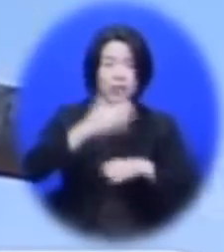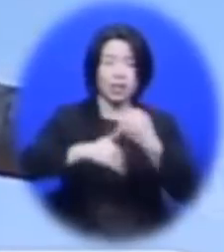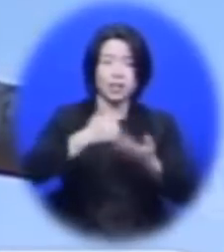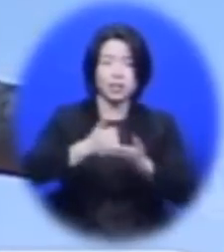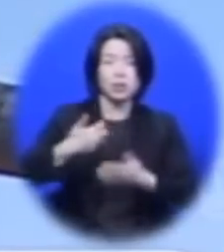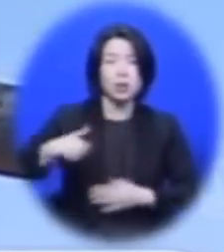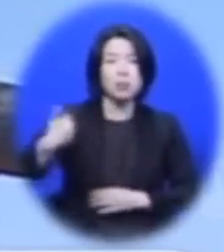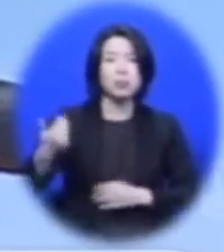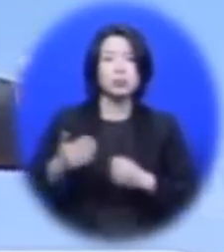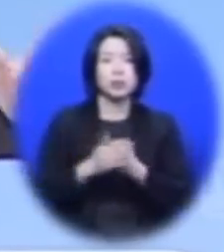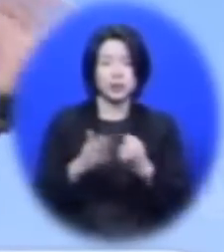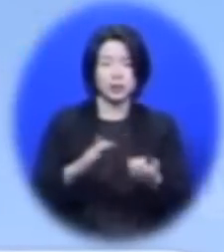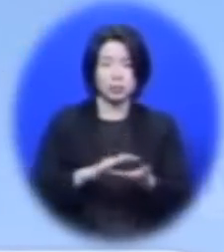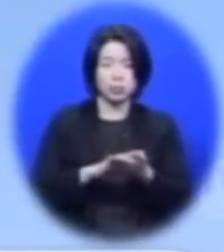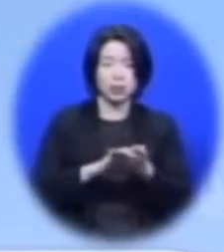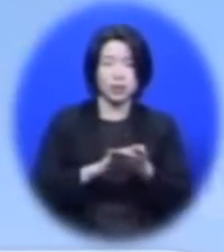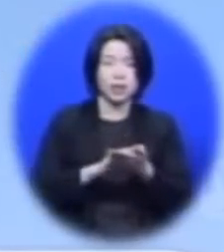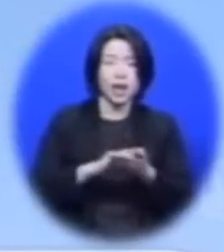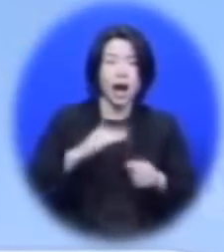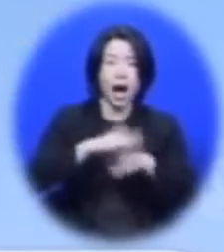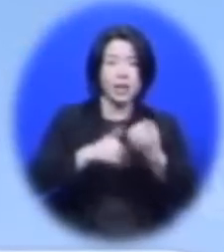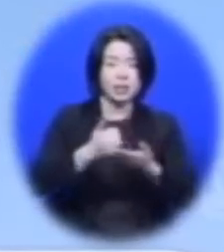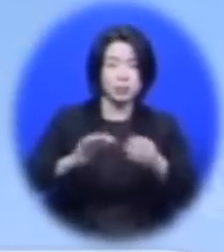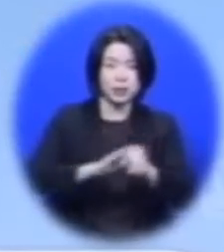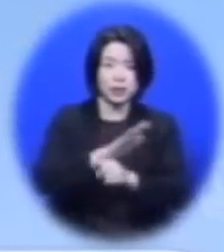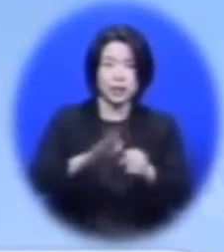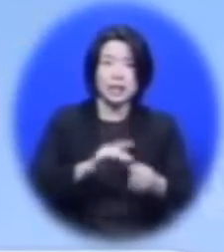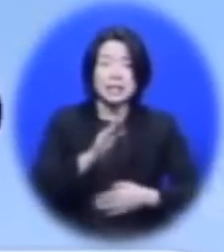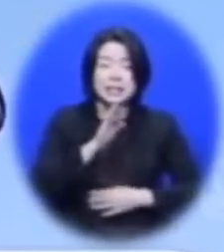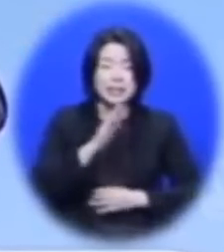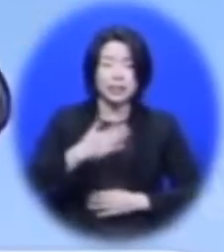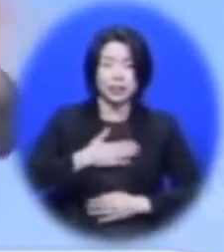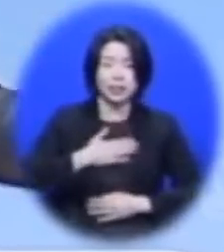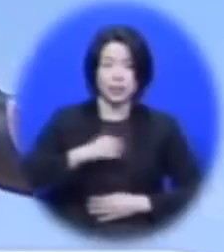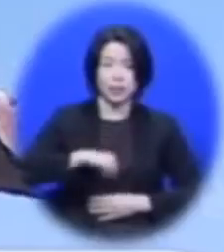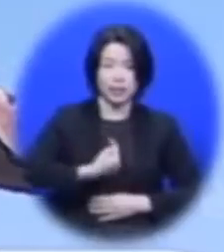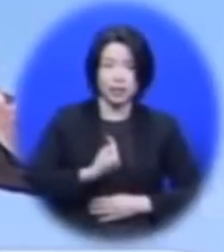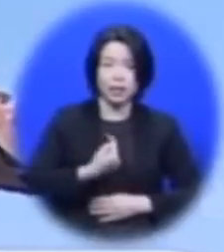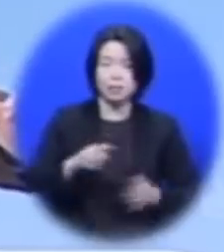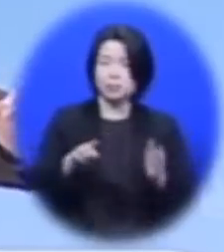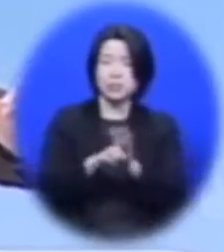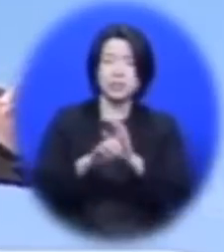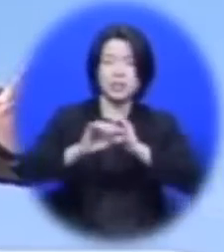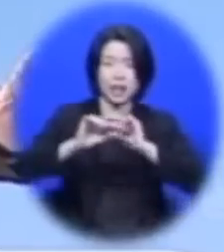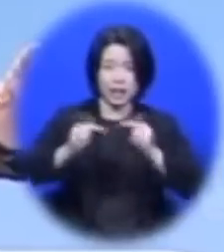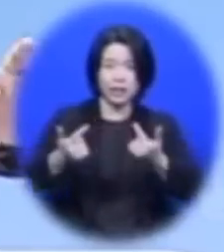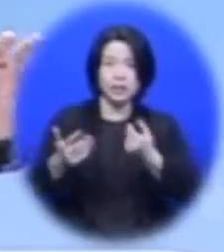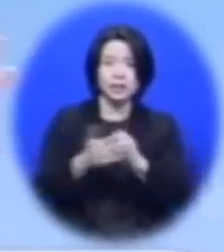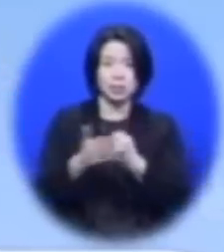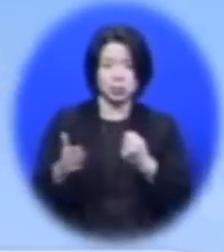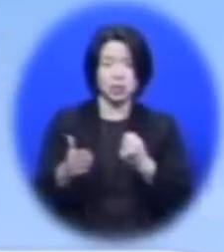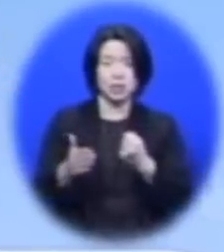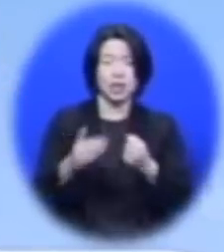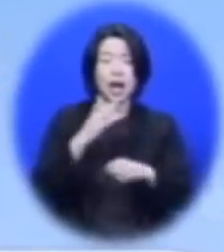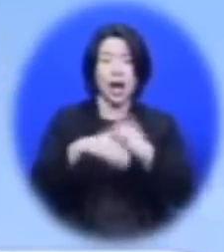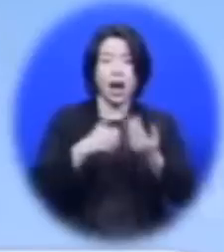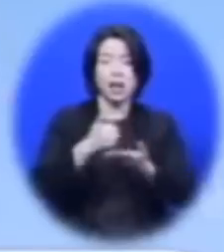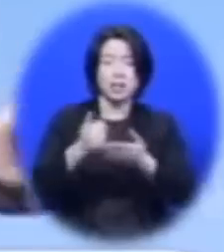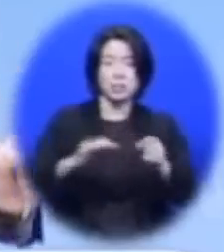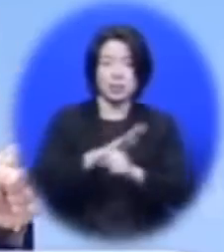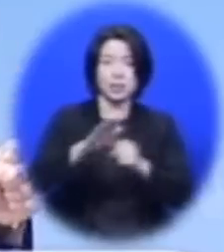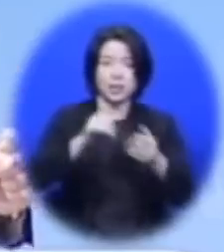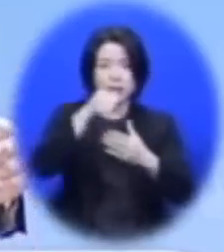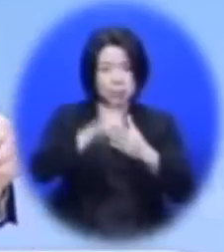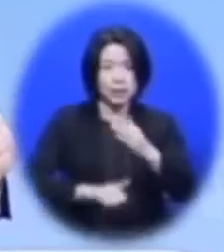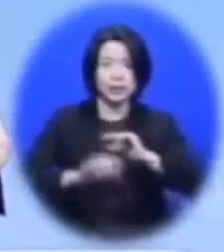모르니까 하나님의 사랑을 실제로 본인이 안 믿는 거니까 하나님과 사랑에